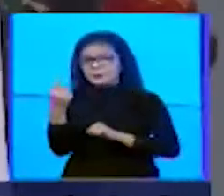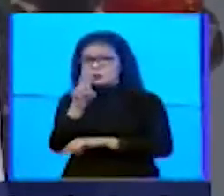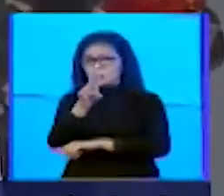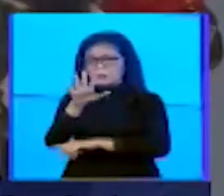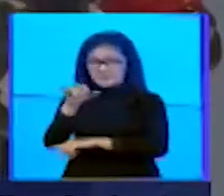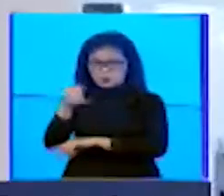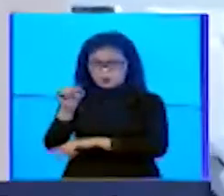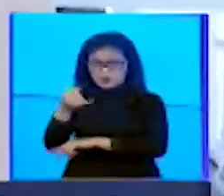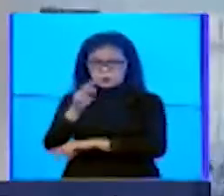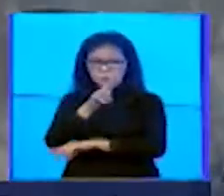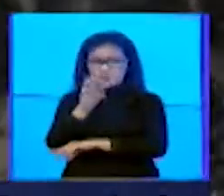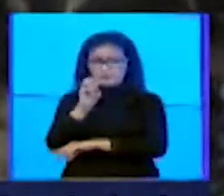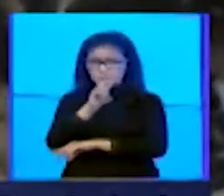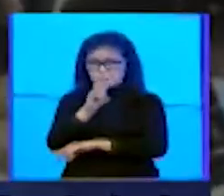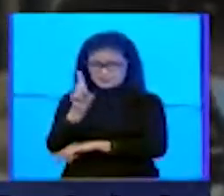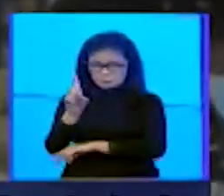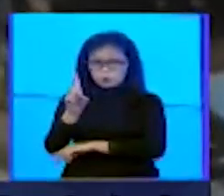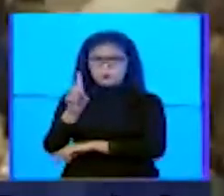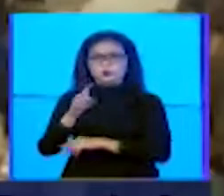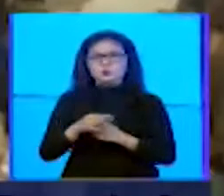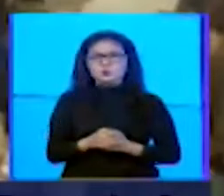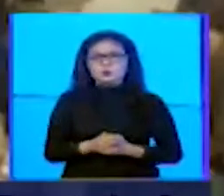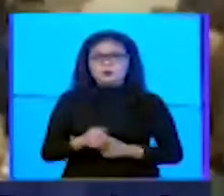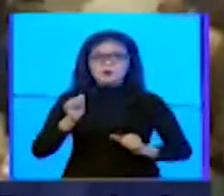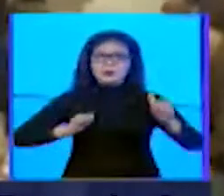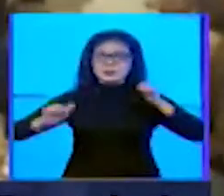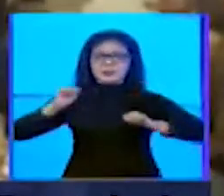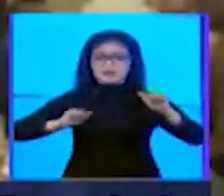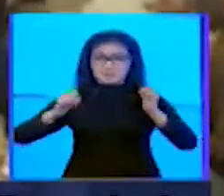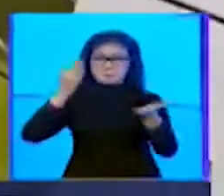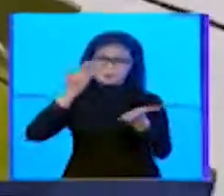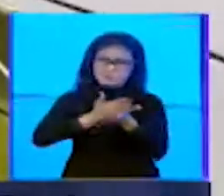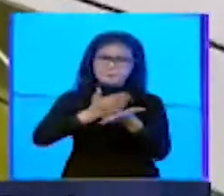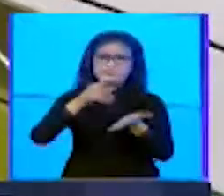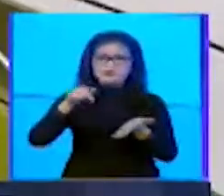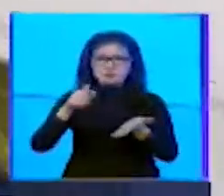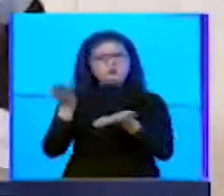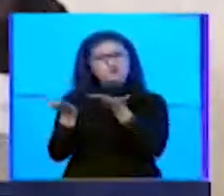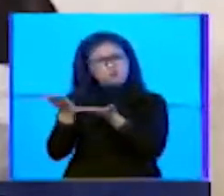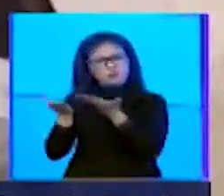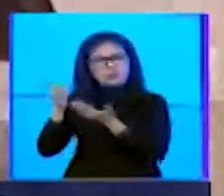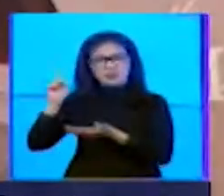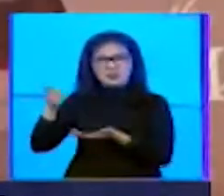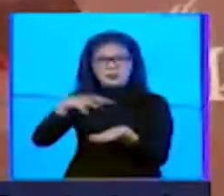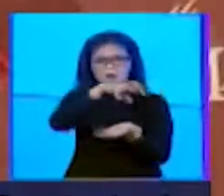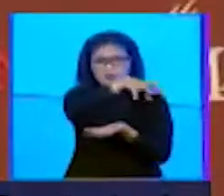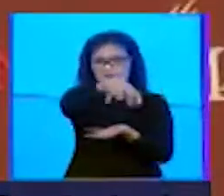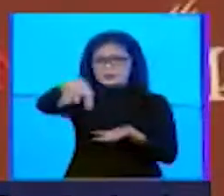Januari 2021. Pembatasan ketat sejumlah kegiatan dilakukan di wilayah yang memenuhi kriteria seperti yang ditetapkan